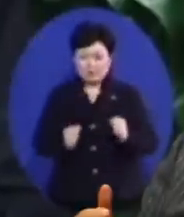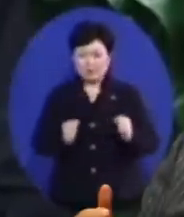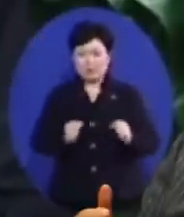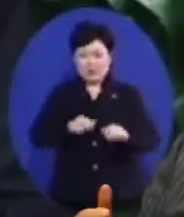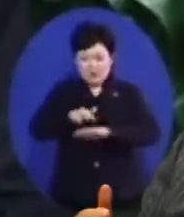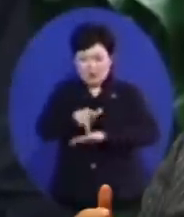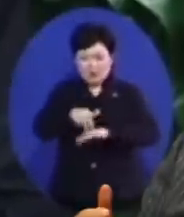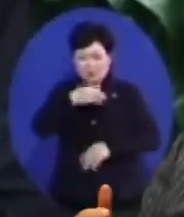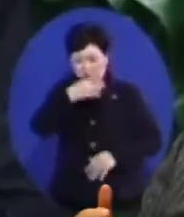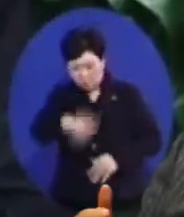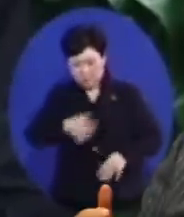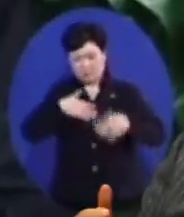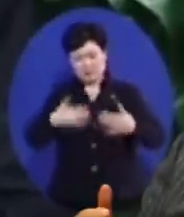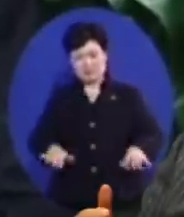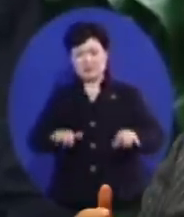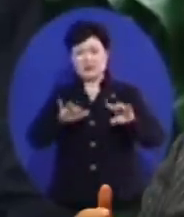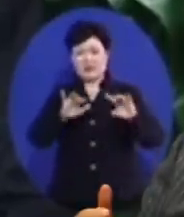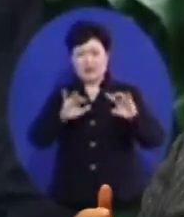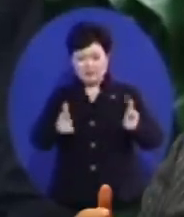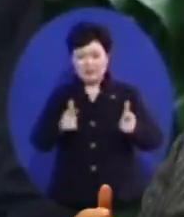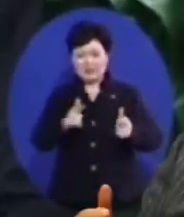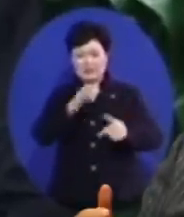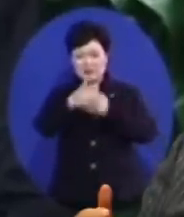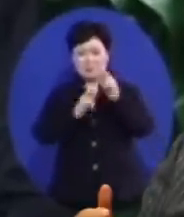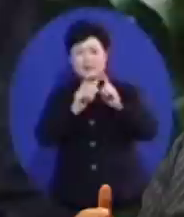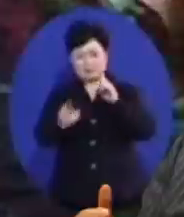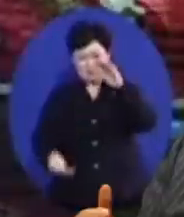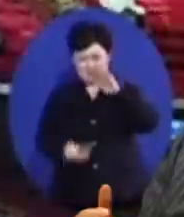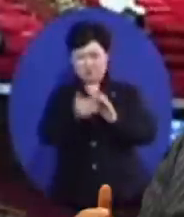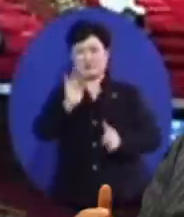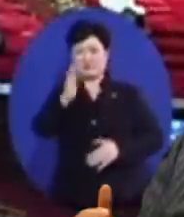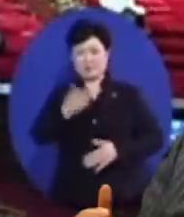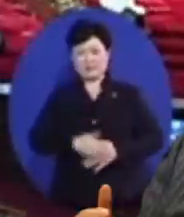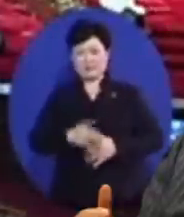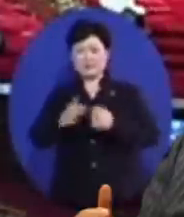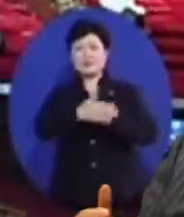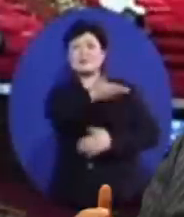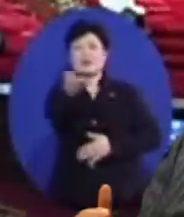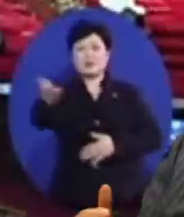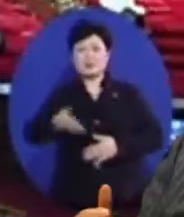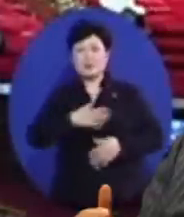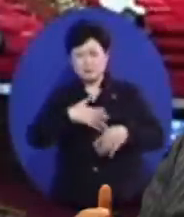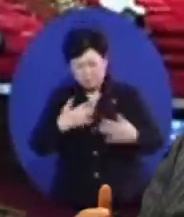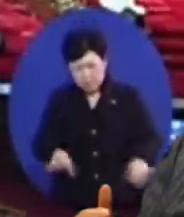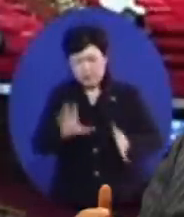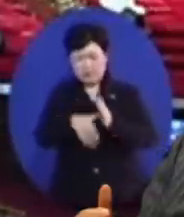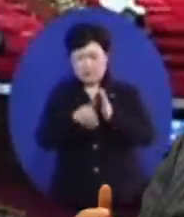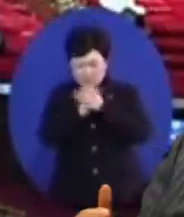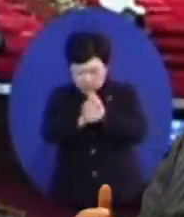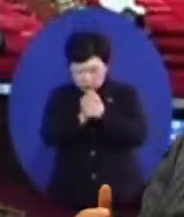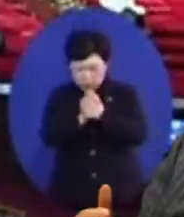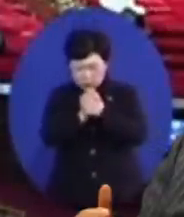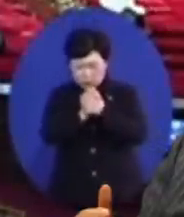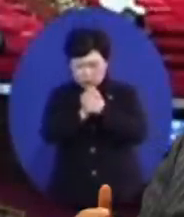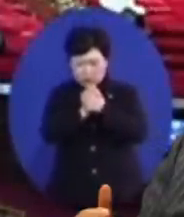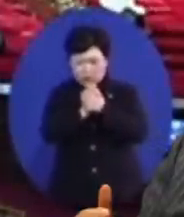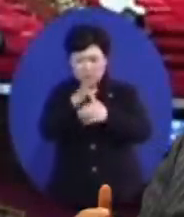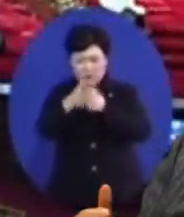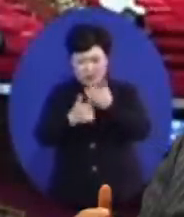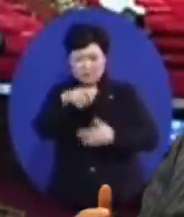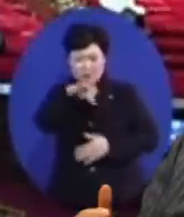혼비치 아니하리라는 하나님 말씀이 이루어지는 것입니다. 그러므로 여러분 피곤할 때는 기도 안 해도 하나님